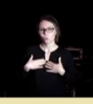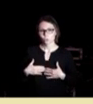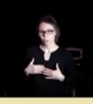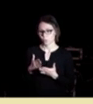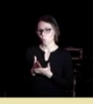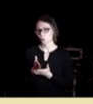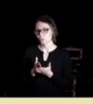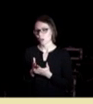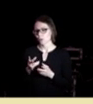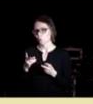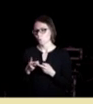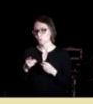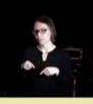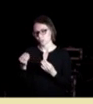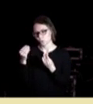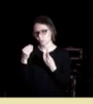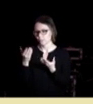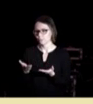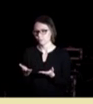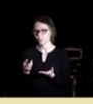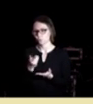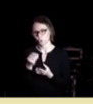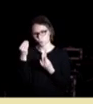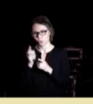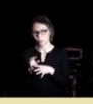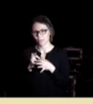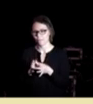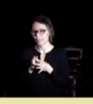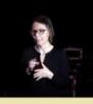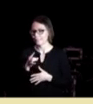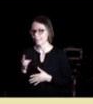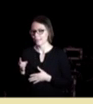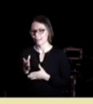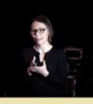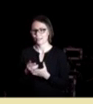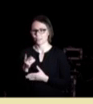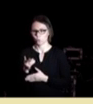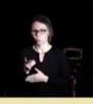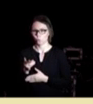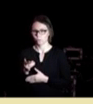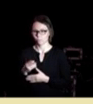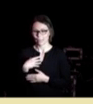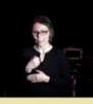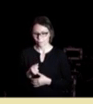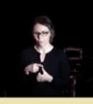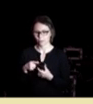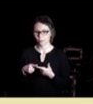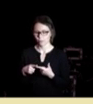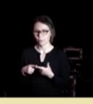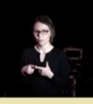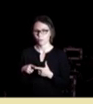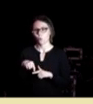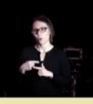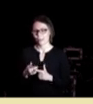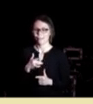Somatisk årsak kan også i denne studien, disse to studiene som det her er referert til, deles i to. Det er kreft, og igjen